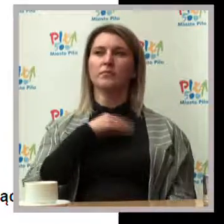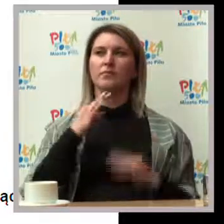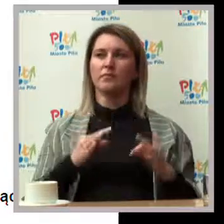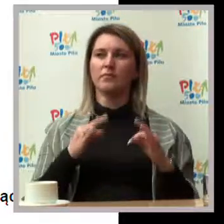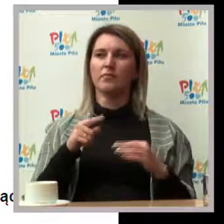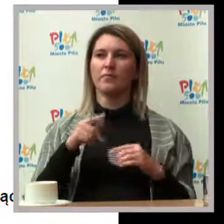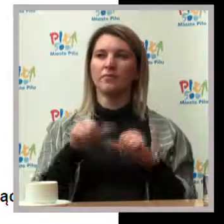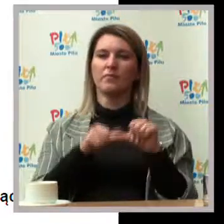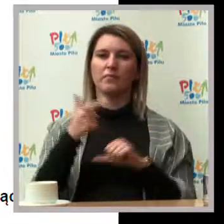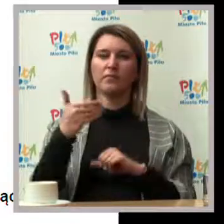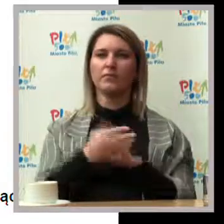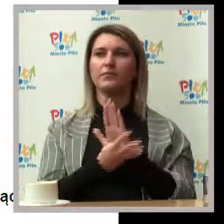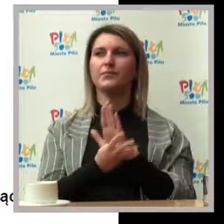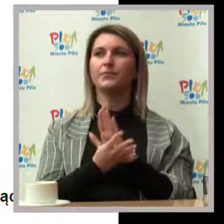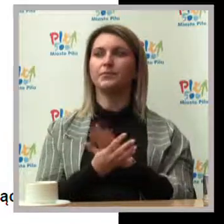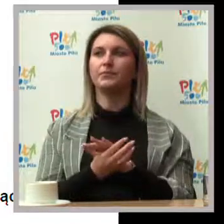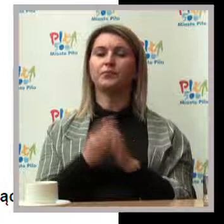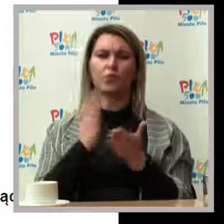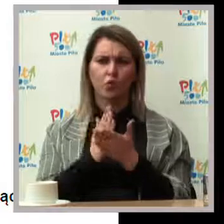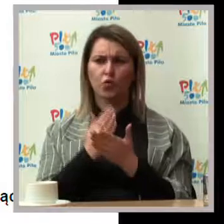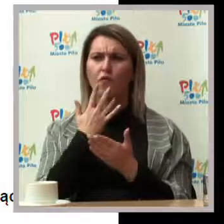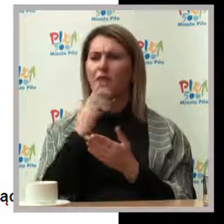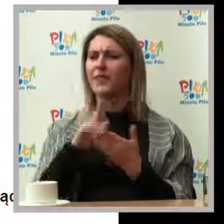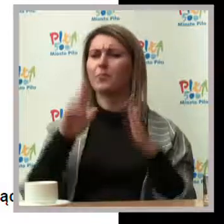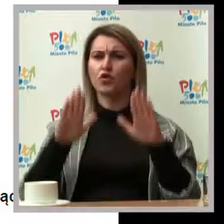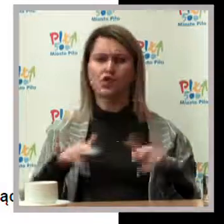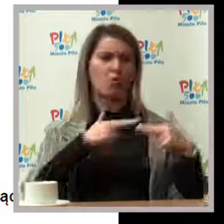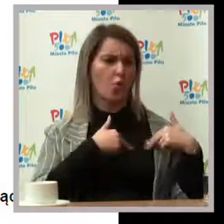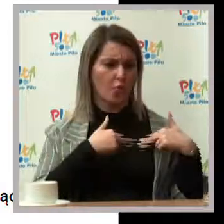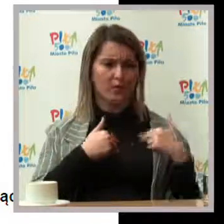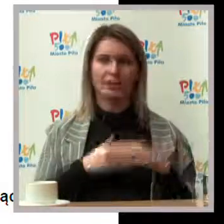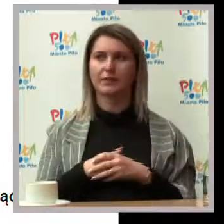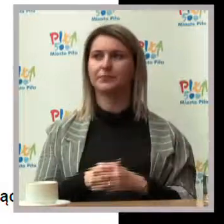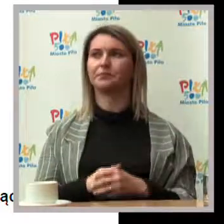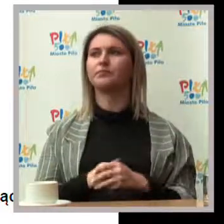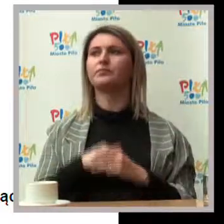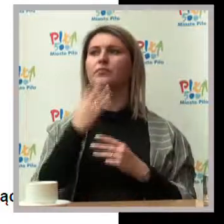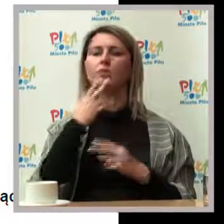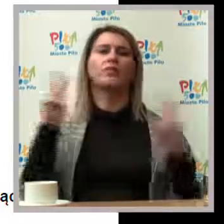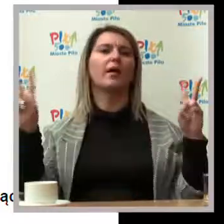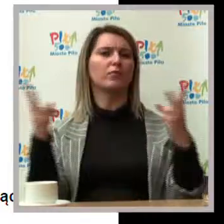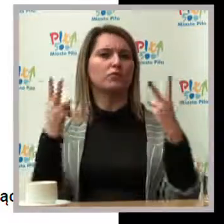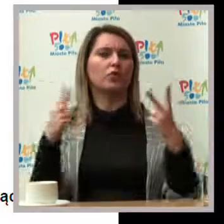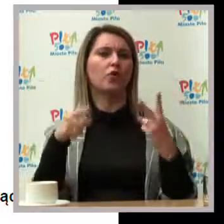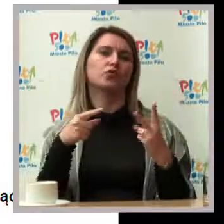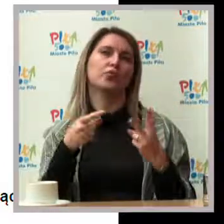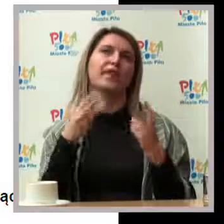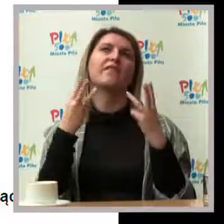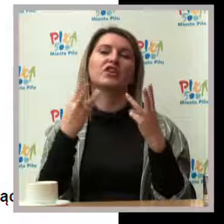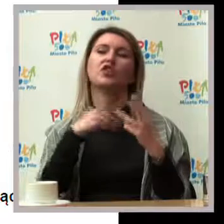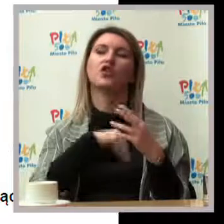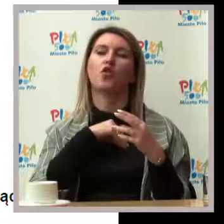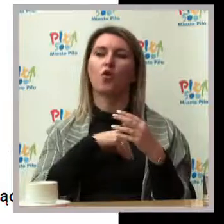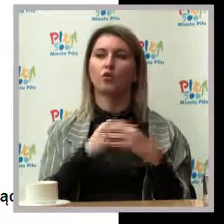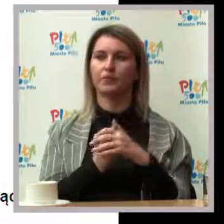roku 2019 mówiłam na komisjach o źródłach dochodów, które są znaczące dla miasta. Tutaj